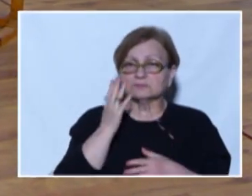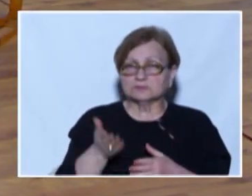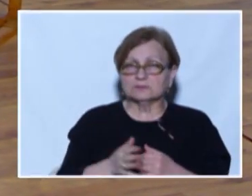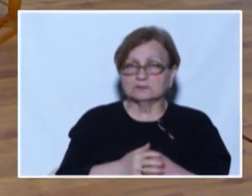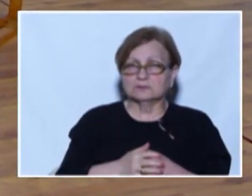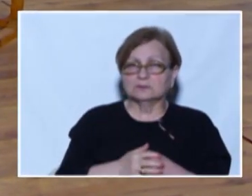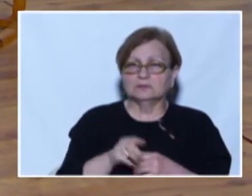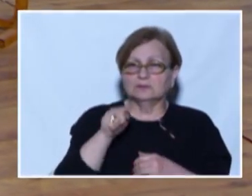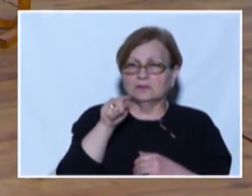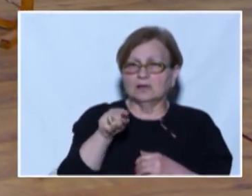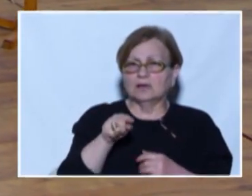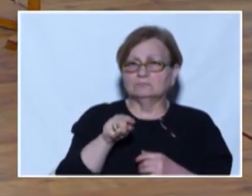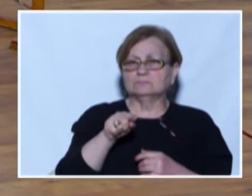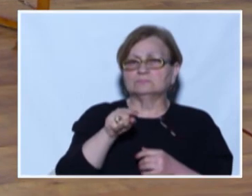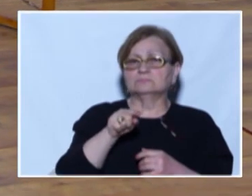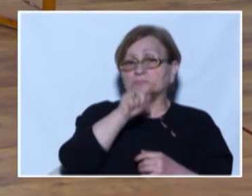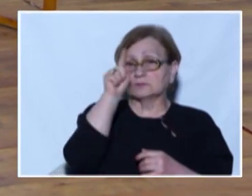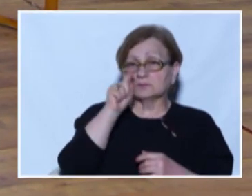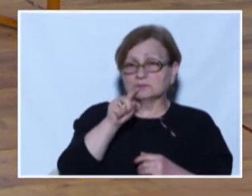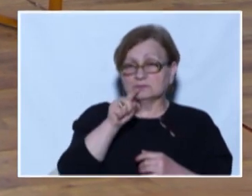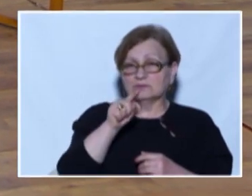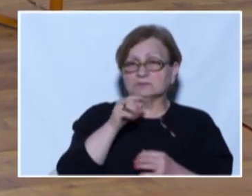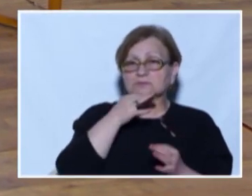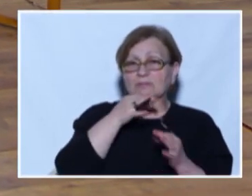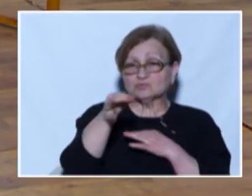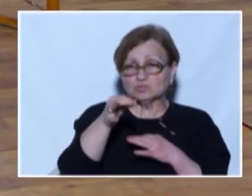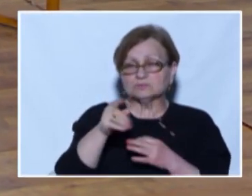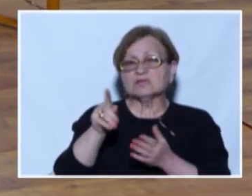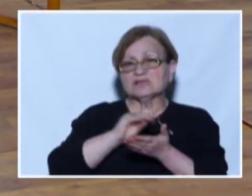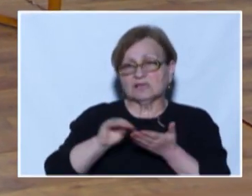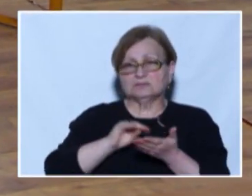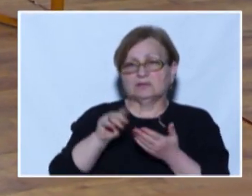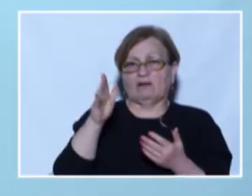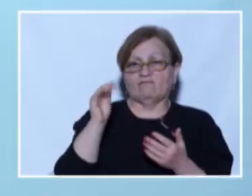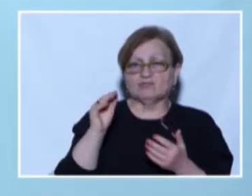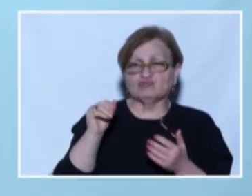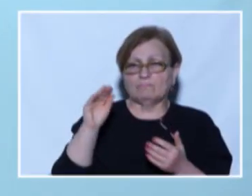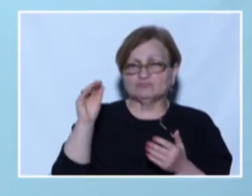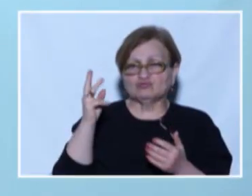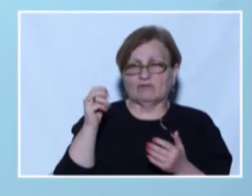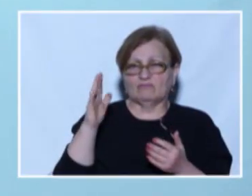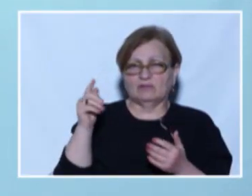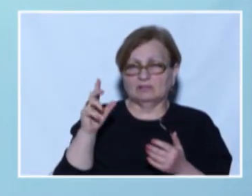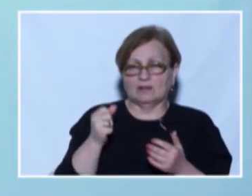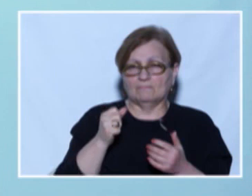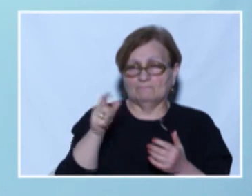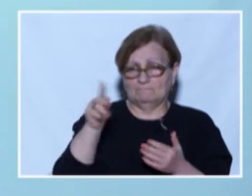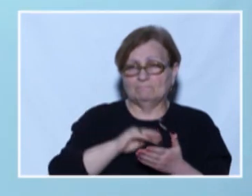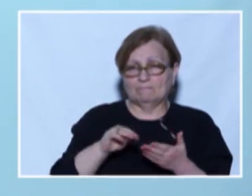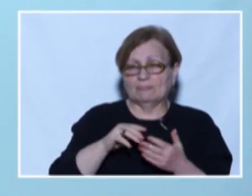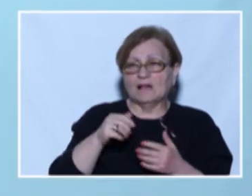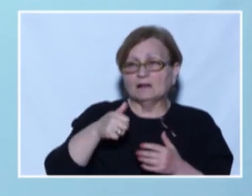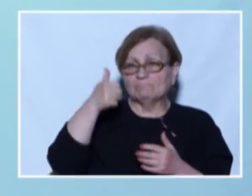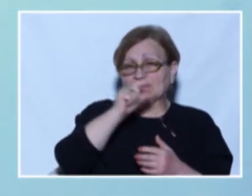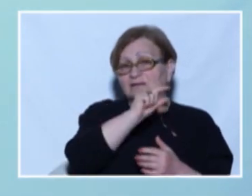ამ კითხვაზე პასუხის გასაცემად დაიწერა სწორედ ეს წერილი. მოდი წავიკითხოთ პირველი